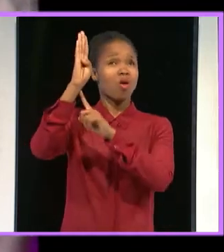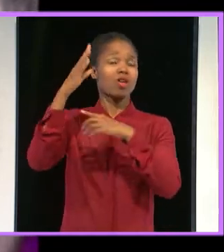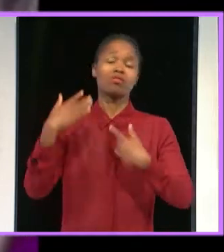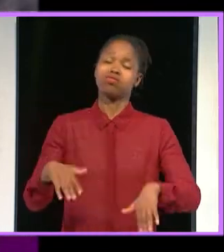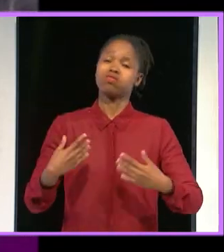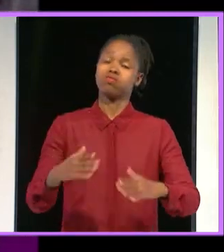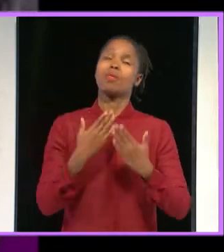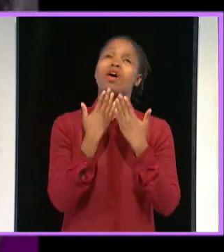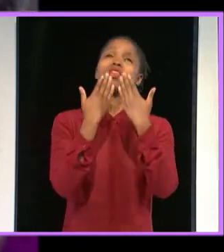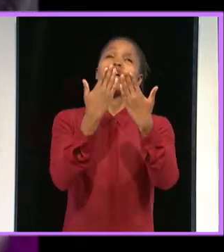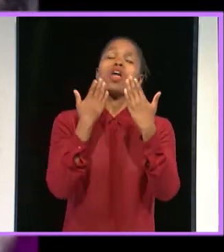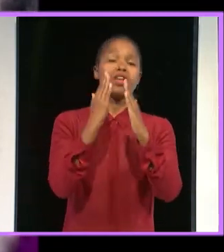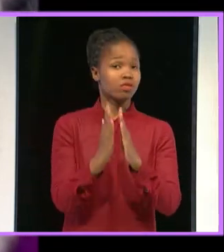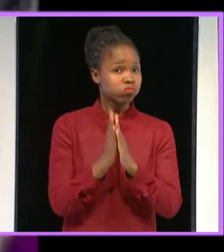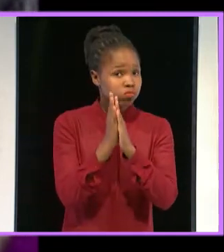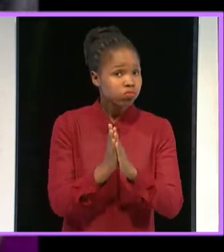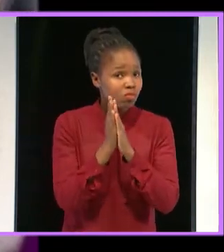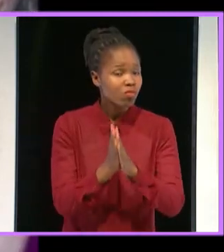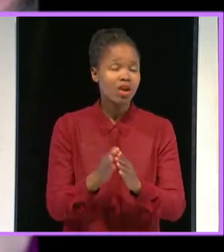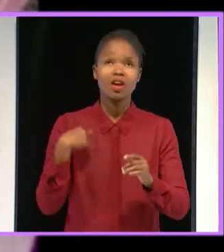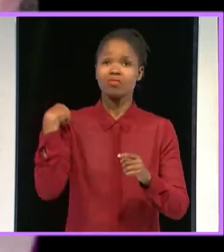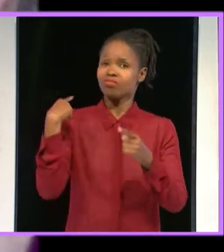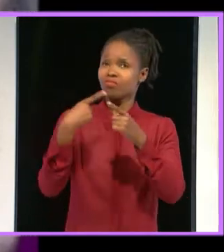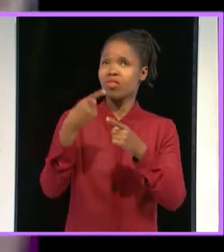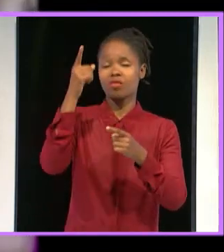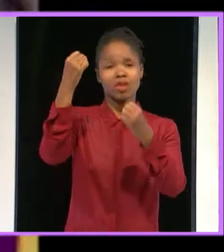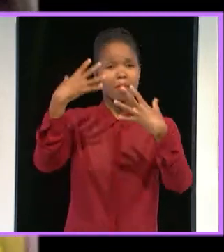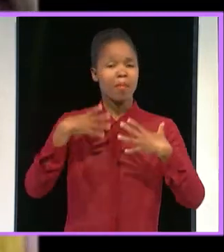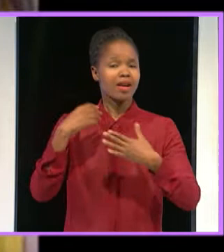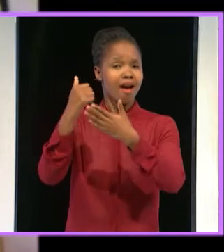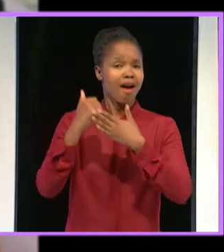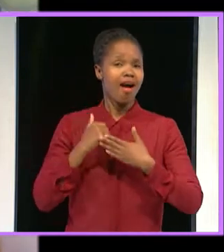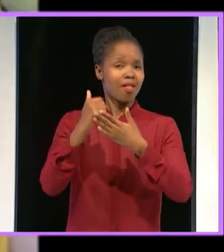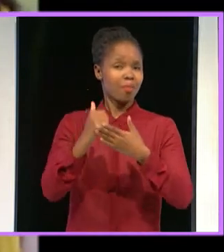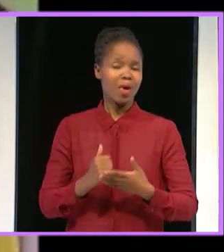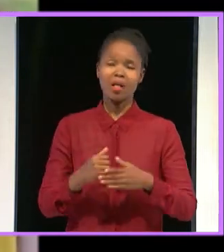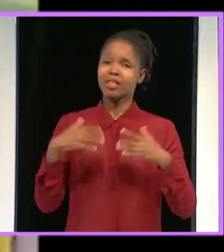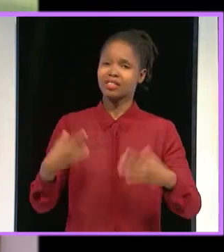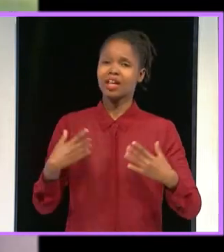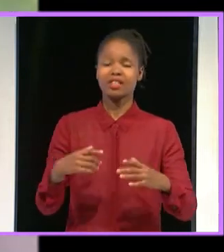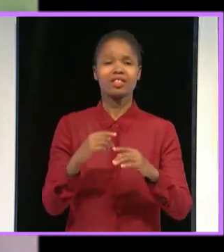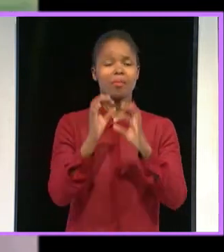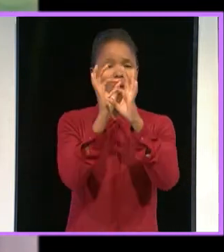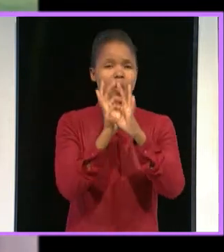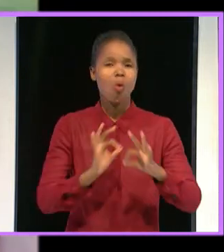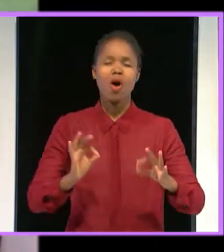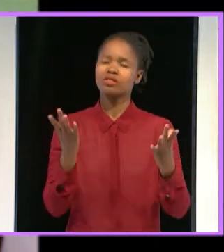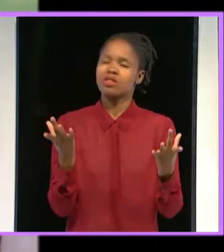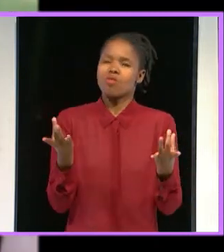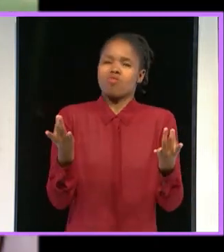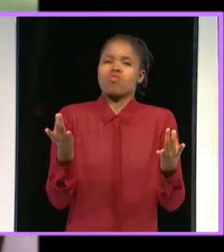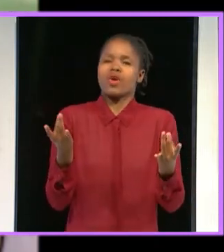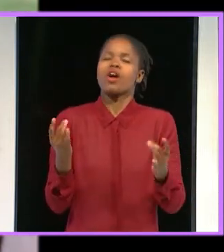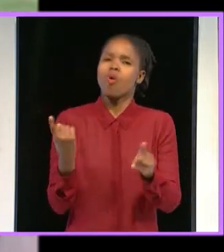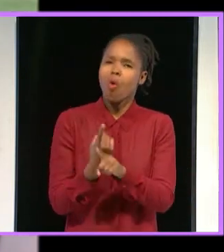God rustig te wees in my moeilike en goeie tye. So ek dink definitief om vir hom dankie te sê vir vandag, dat hy my gedra